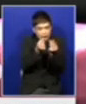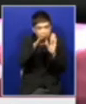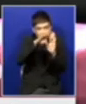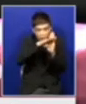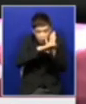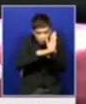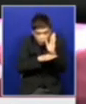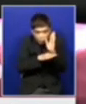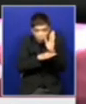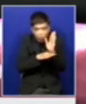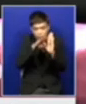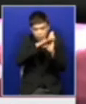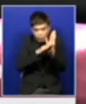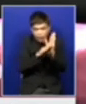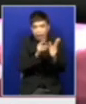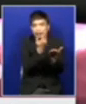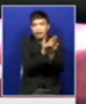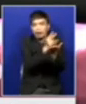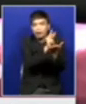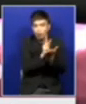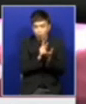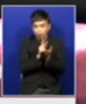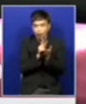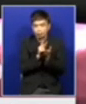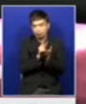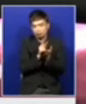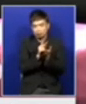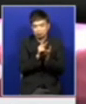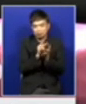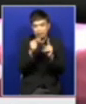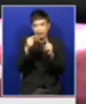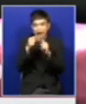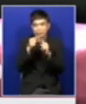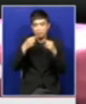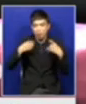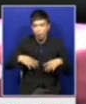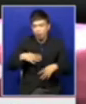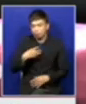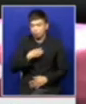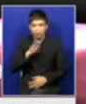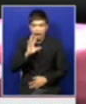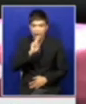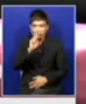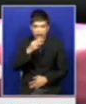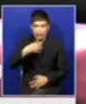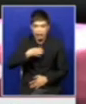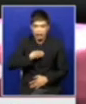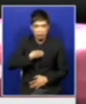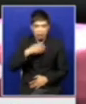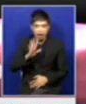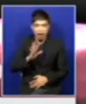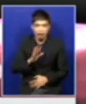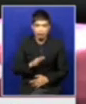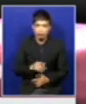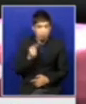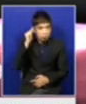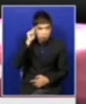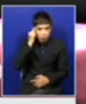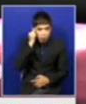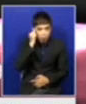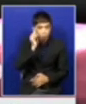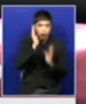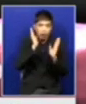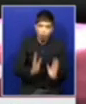านประธานไม่ทราบว่าเพื่อนสมาชิกทางที่อยู่ในที่นี้จะได้เห็นหรือเปล่านะคะหรือท่านประชาชนที่อยู่ทางบ้าน